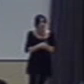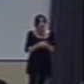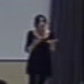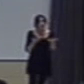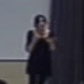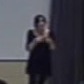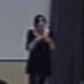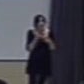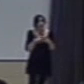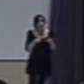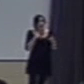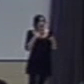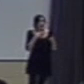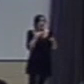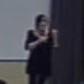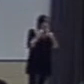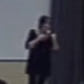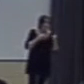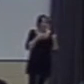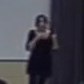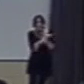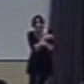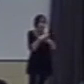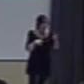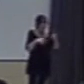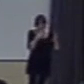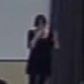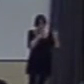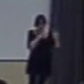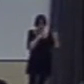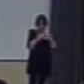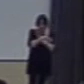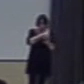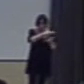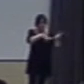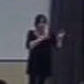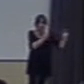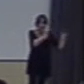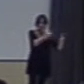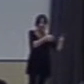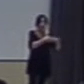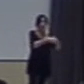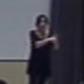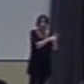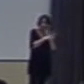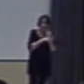enllà dels cicles de crisi o no crisi econòmica, però és veritat que Barcelona és una ciutat, sí, dinàmica, pròspera, però és una ciutat